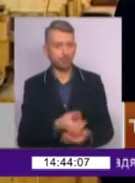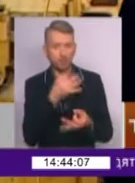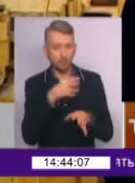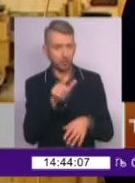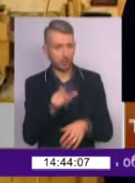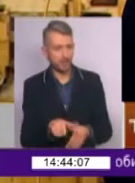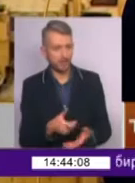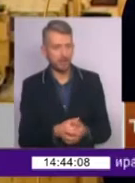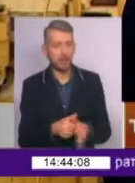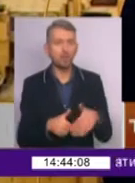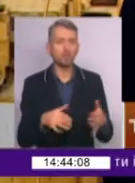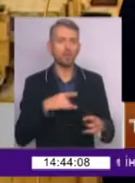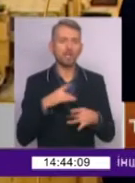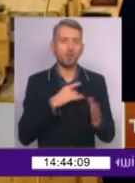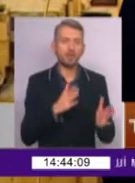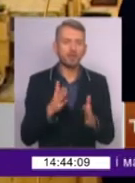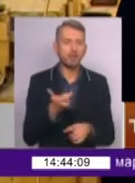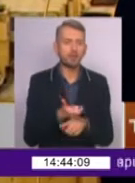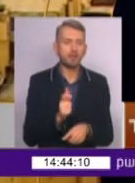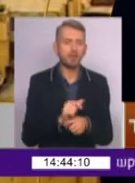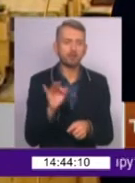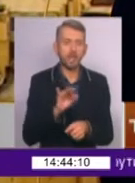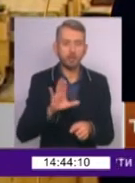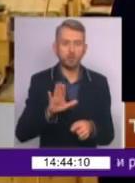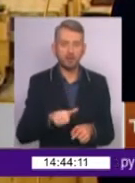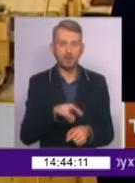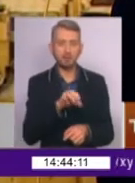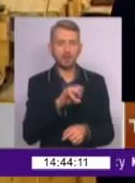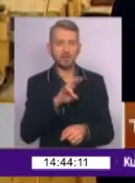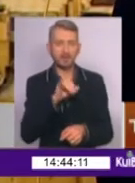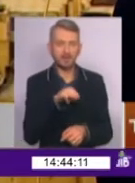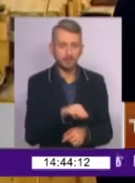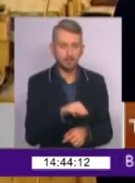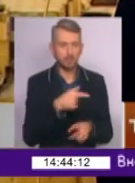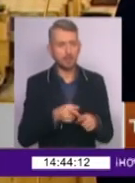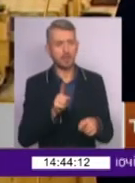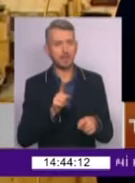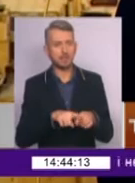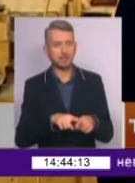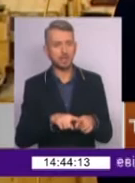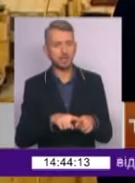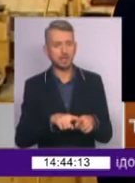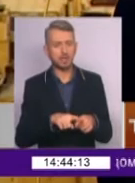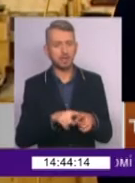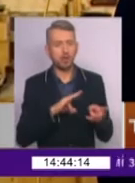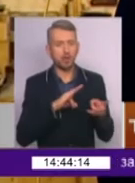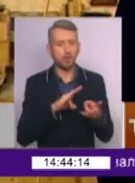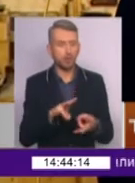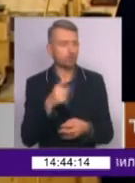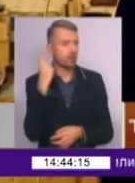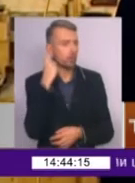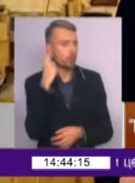в будь-якого пацієнта. З боку нервової системи найбільш частим після перенесеного менінгіту це можливе ураження органу